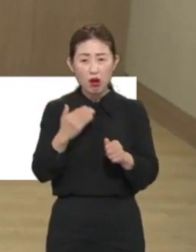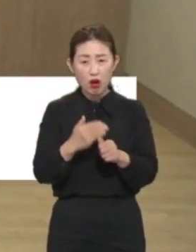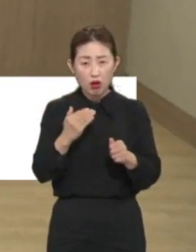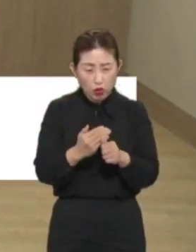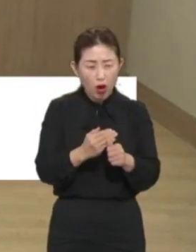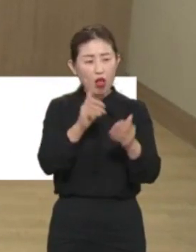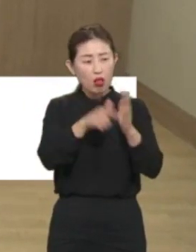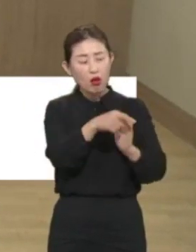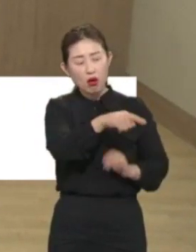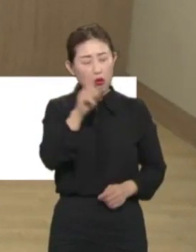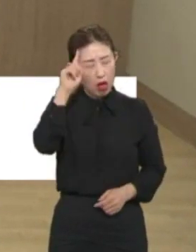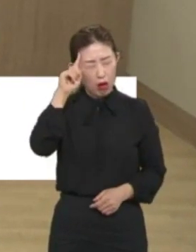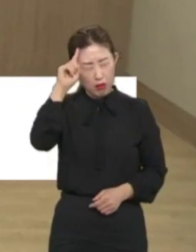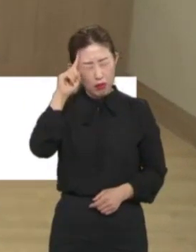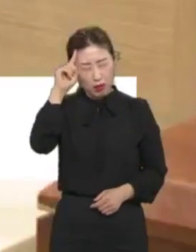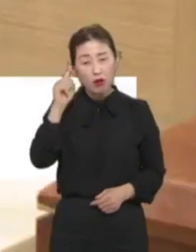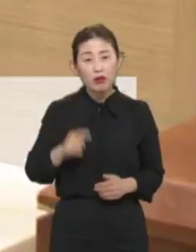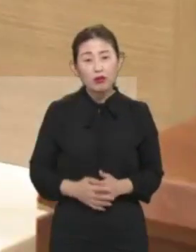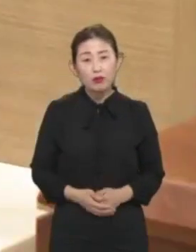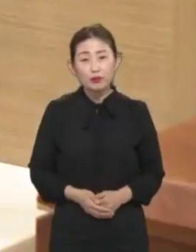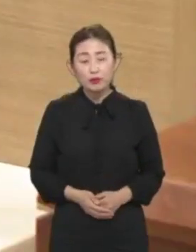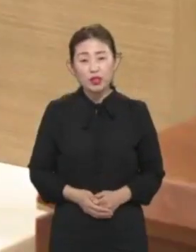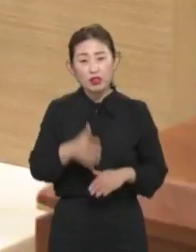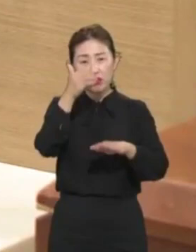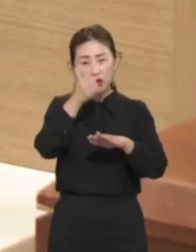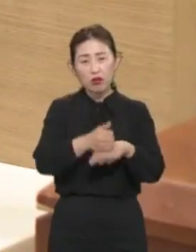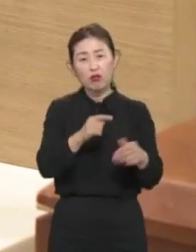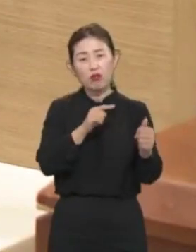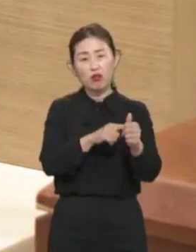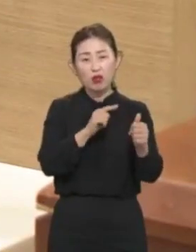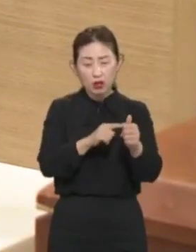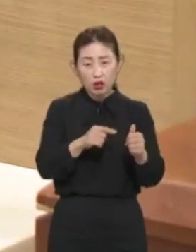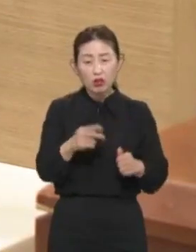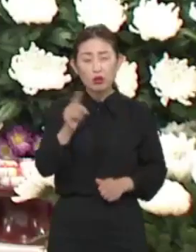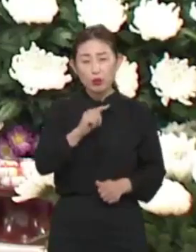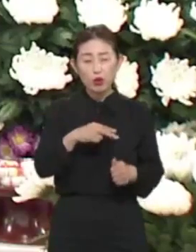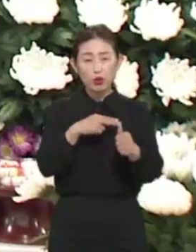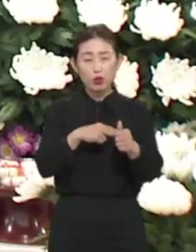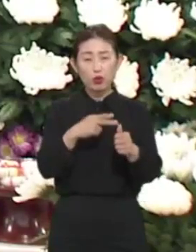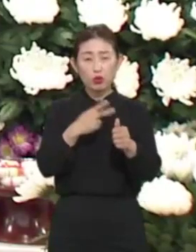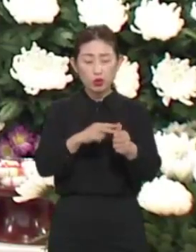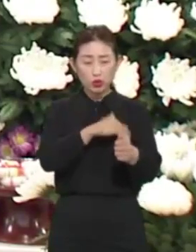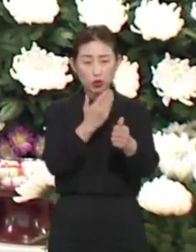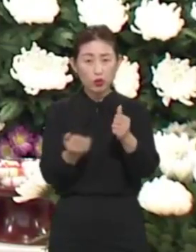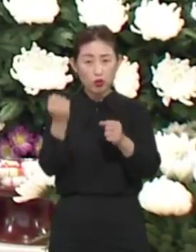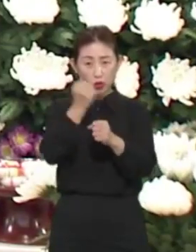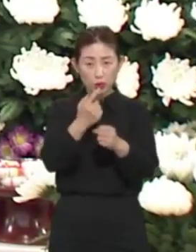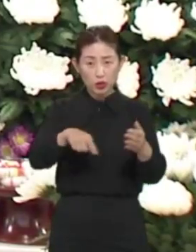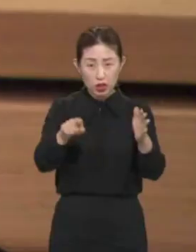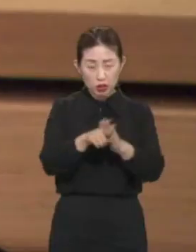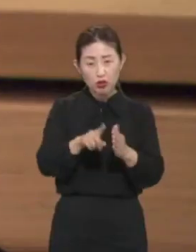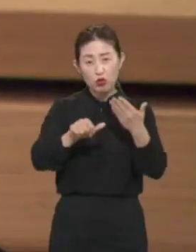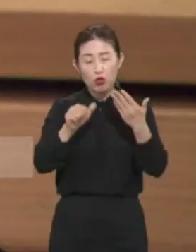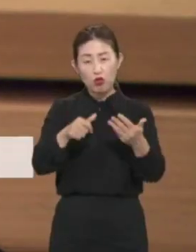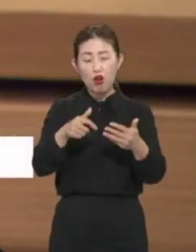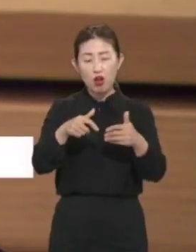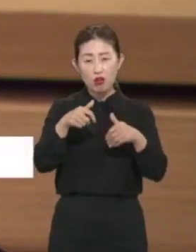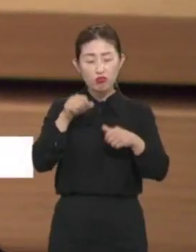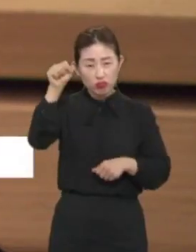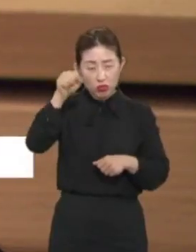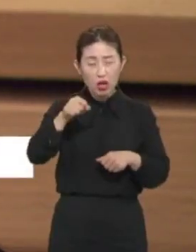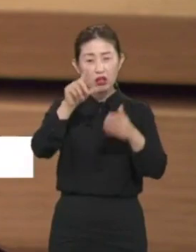그 스트레스를 많이 받고 있었죠. 결국 A씨는 교권 회복을 위해 전국 교사들이 거리로 나선 다음 날